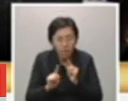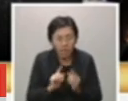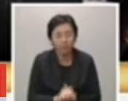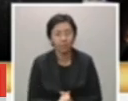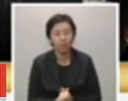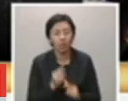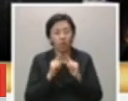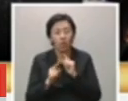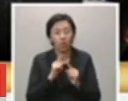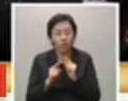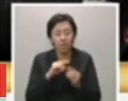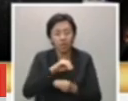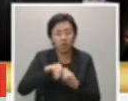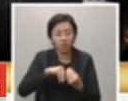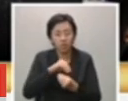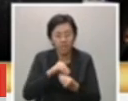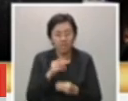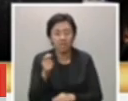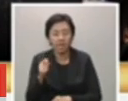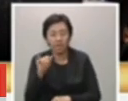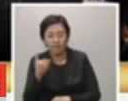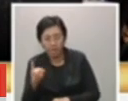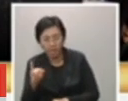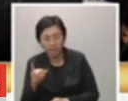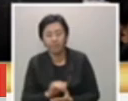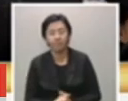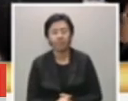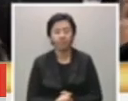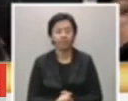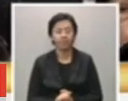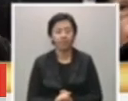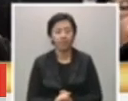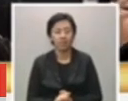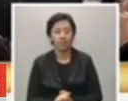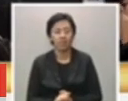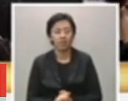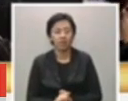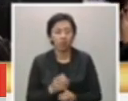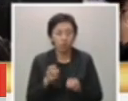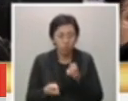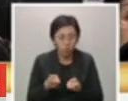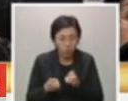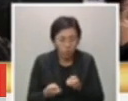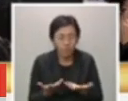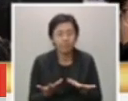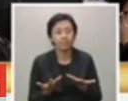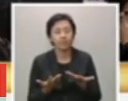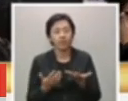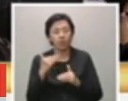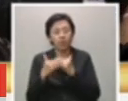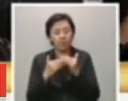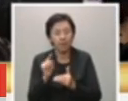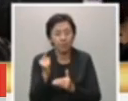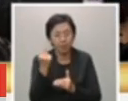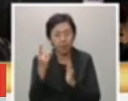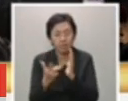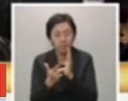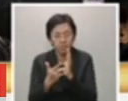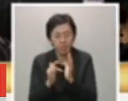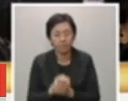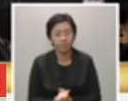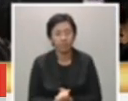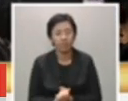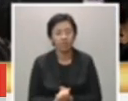นเรื่อง AI เรื่องโรบอติกส์นายกรัฐมนตรีของเรากำ